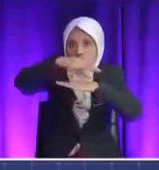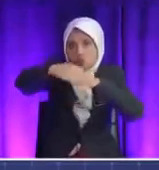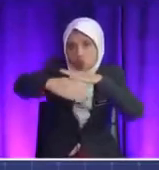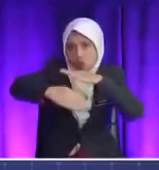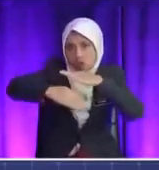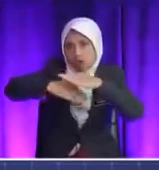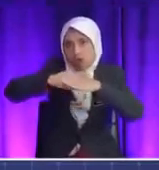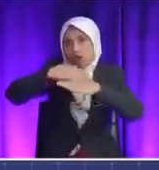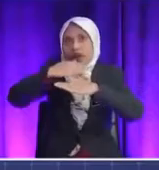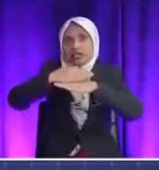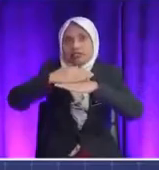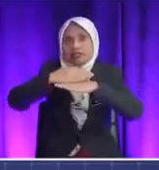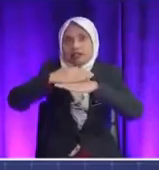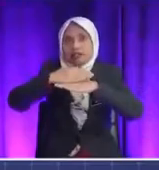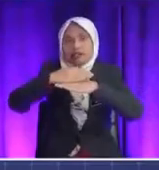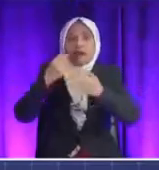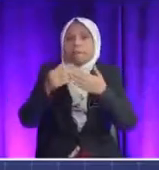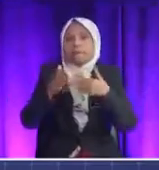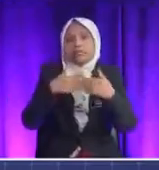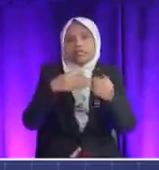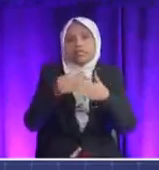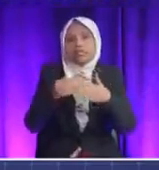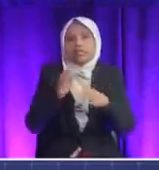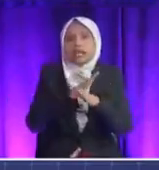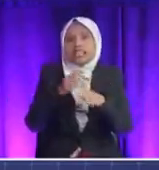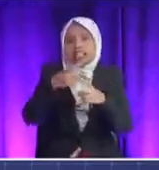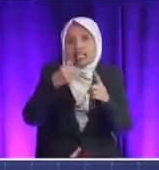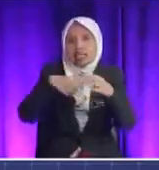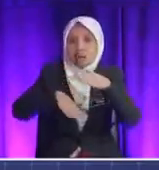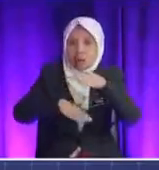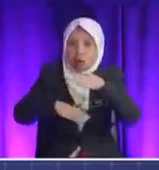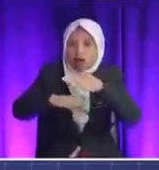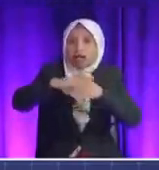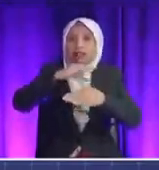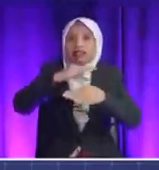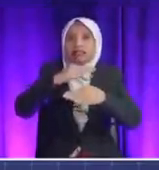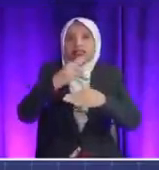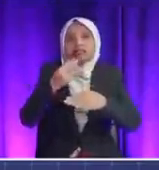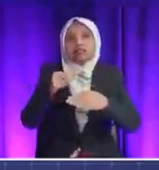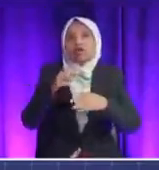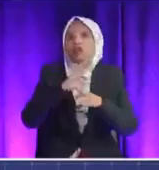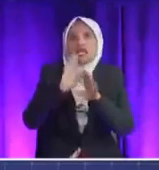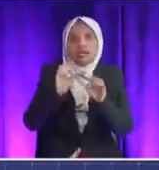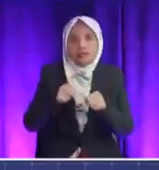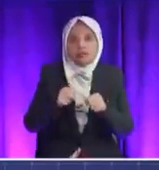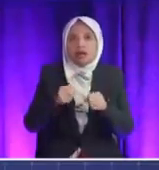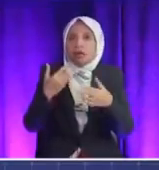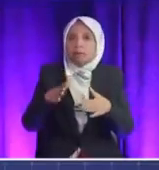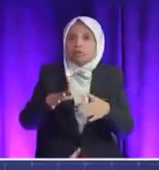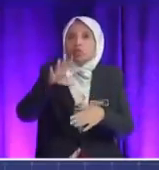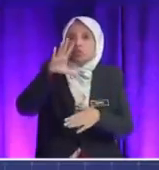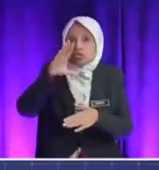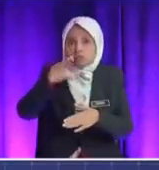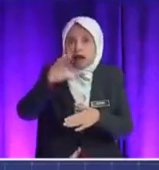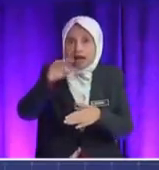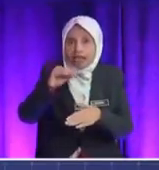jatuh kebawah menuju ini watak rookie yaitu teknik yang betullah mudah ngakak abis panah GTA span span adsfunnel